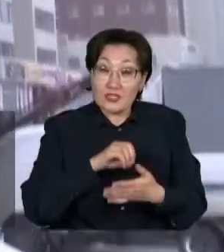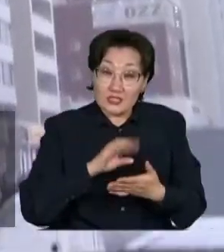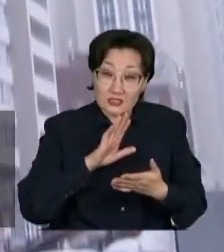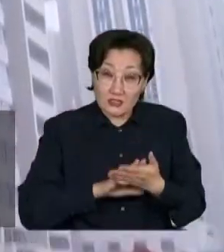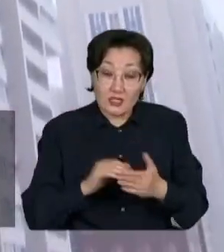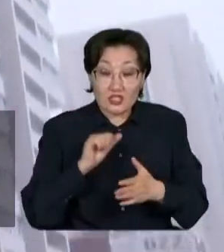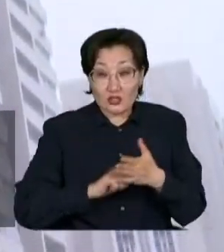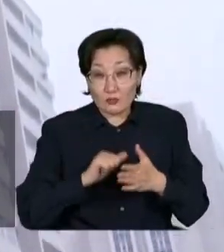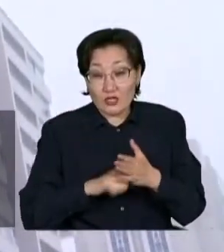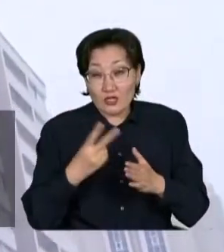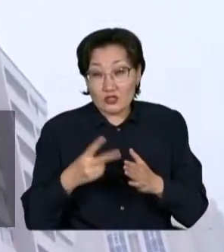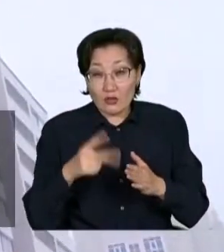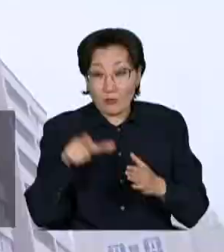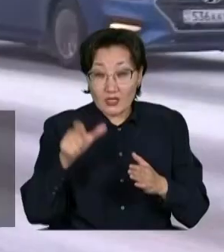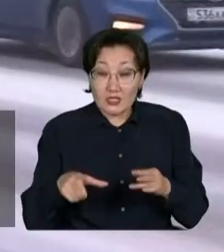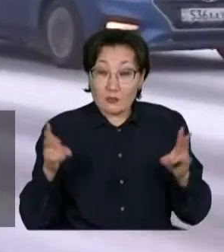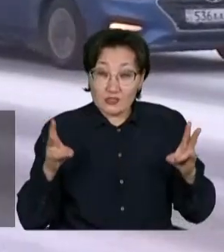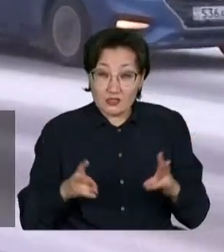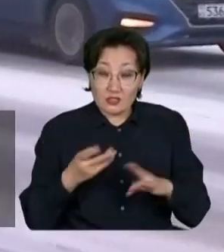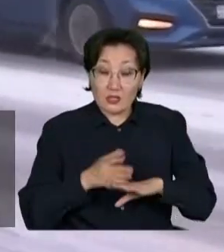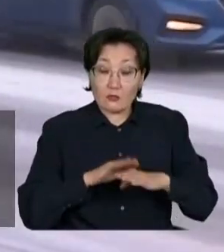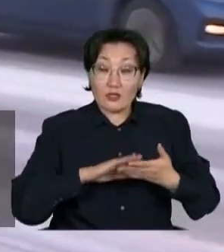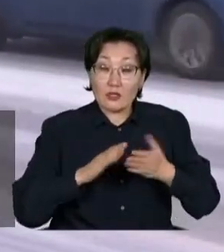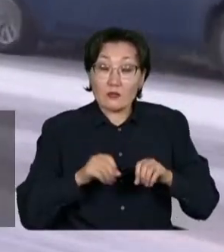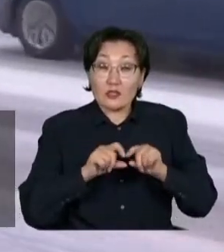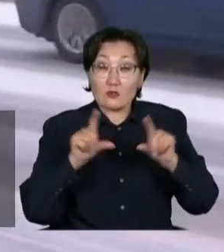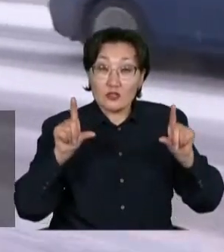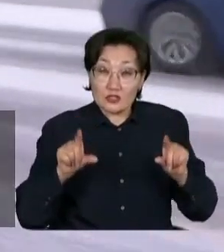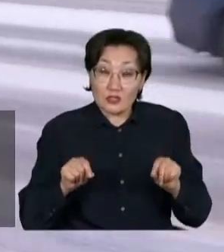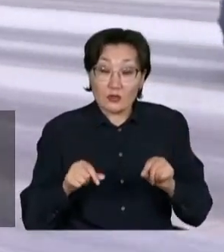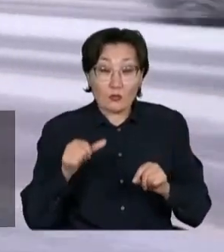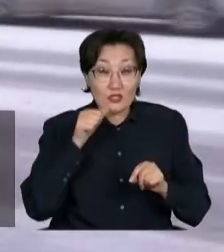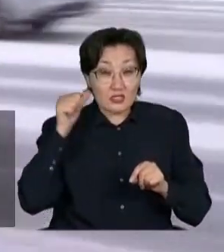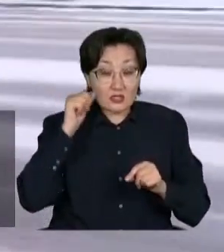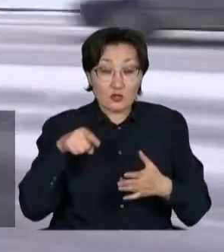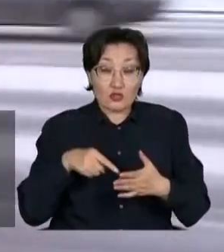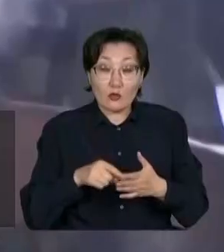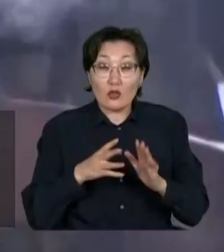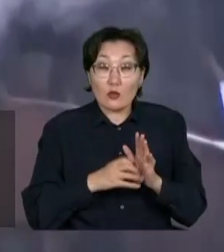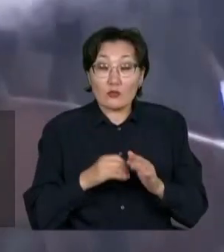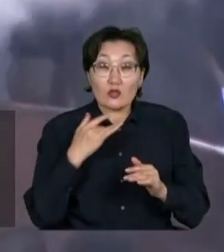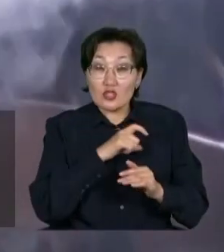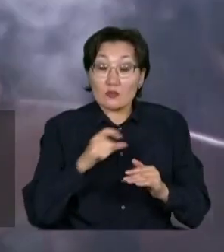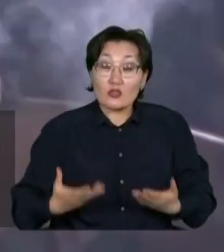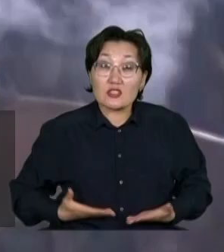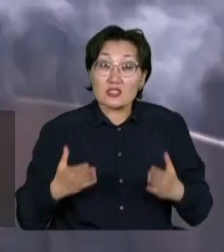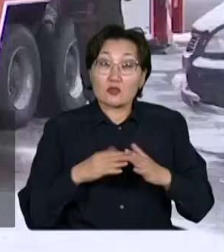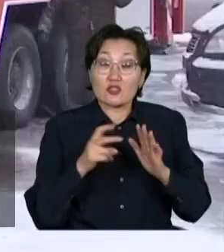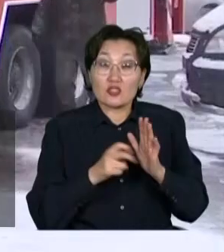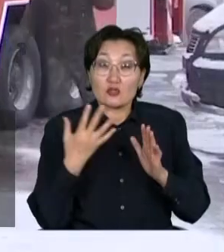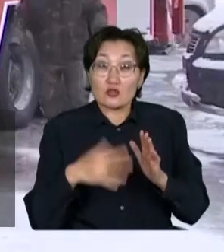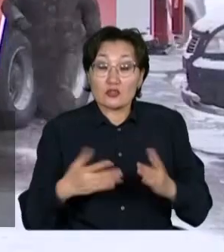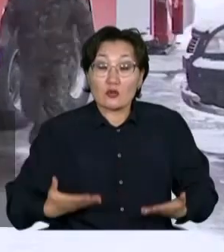тіркеліпті. Салдарынан 22 адам зардап шеккен. Төтенше жағдайлар департаменті өткен жылы қаладағы 900 көпқабатты үйдің